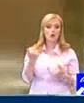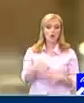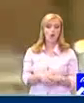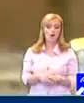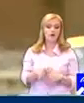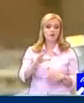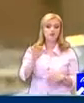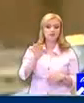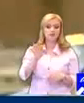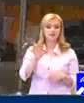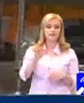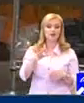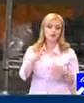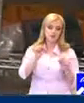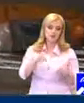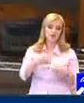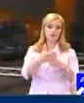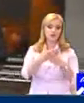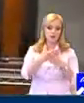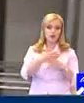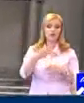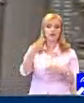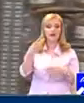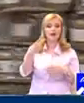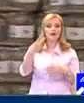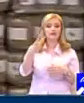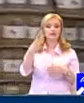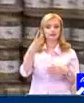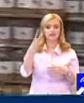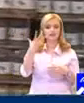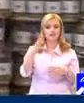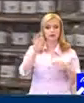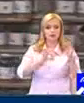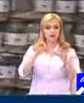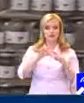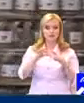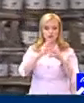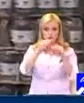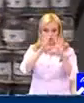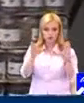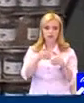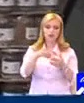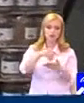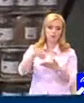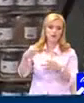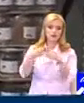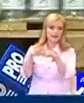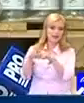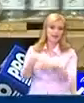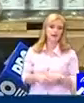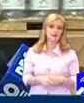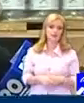putea utiliza 30% din suma grantului și pentru achiziționarea echipamentelor. În cifră concretă, nu